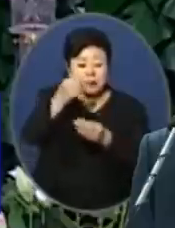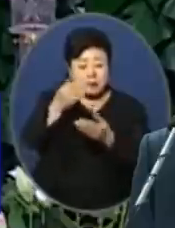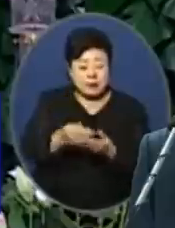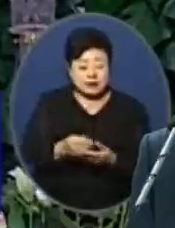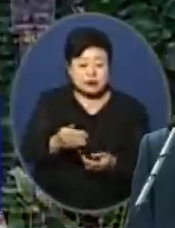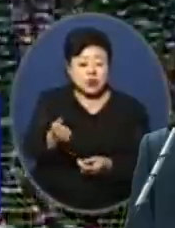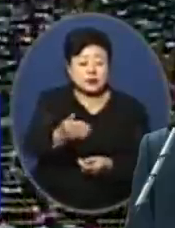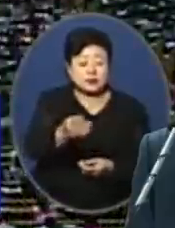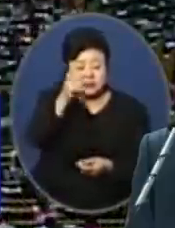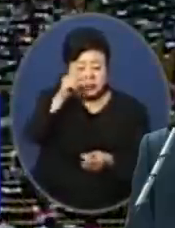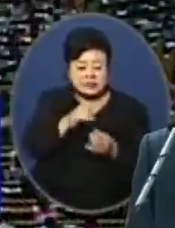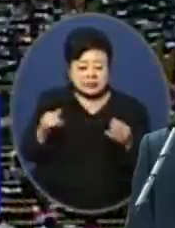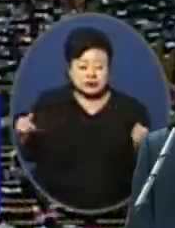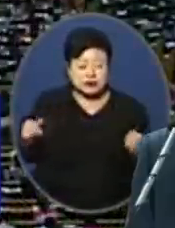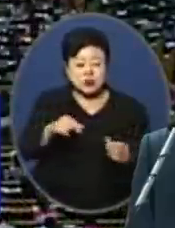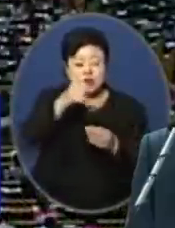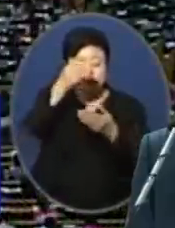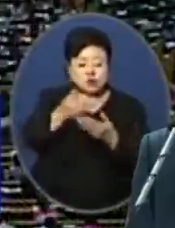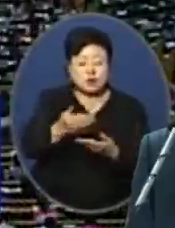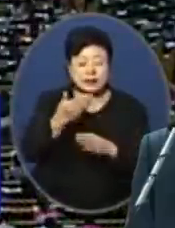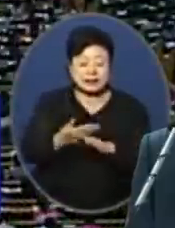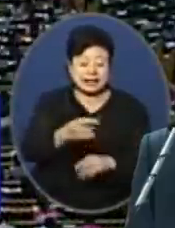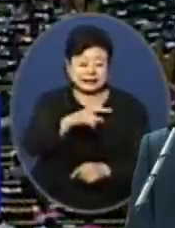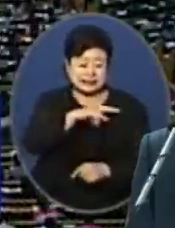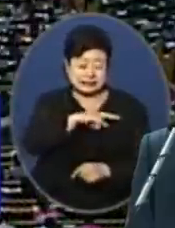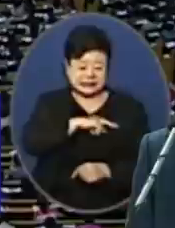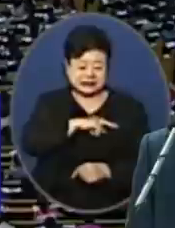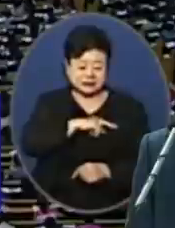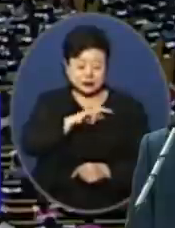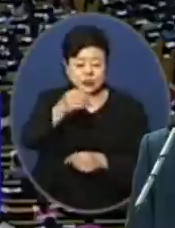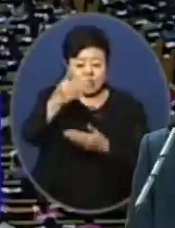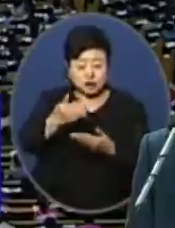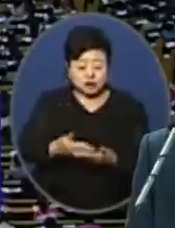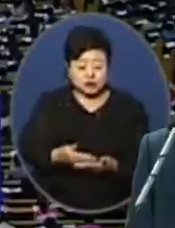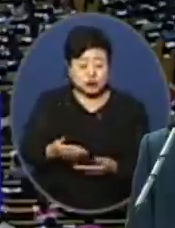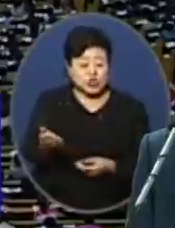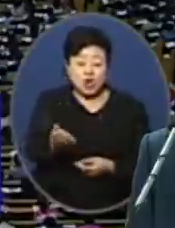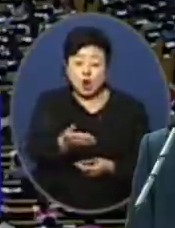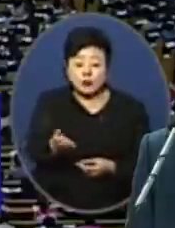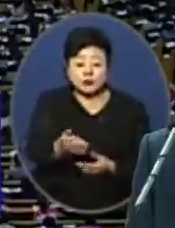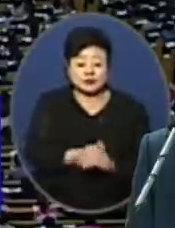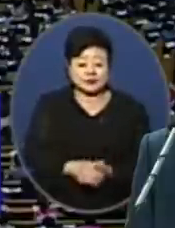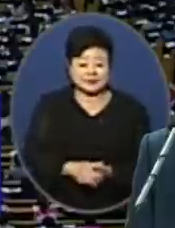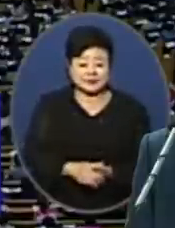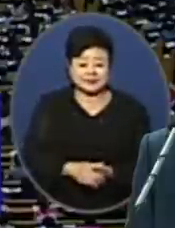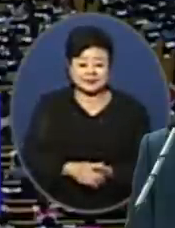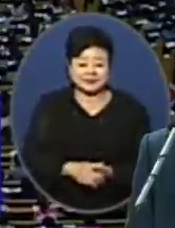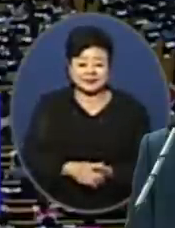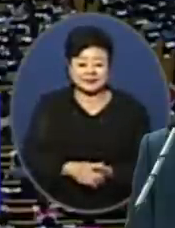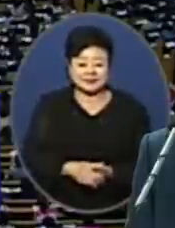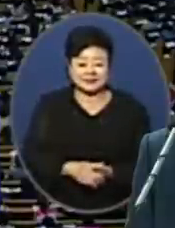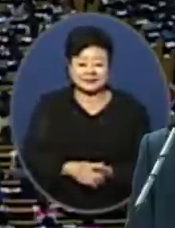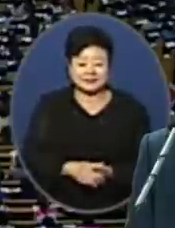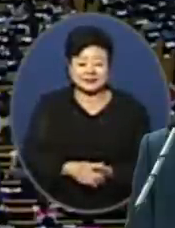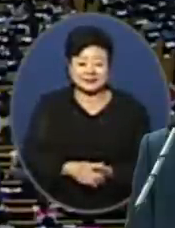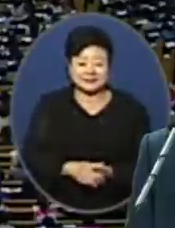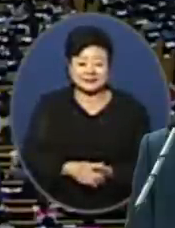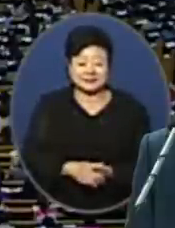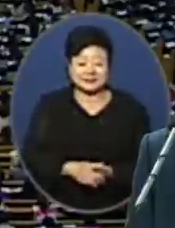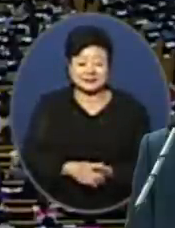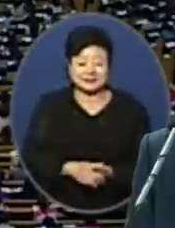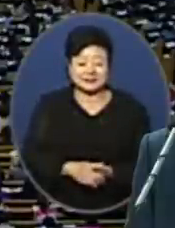구원받을 수가 없나니 천하 사람 중에 구원을 받을 만한 다른 이름을 우리에게 주신 일이 없습니다.